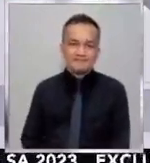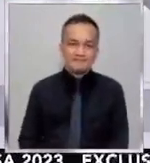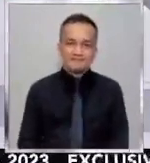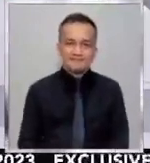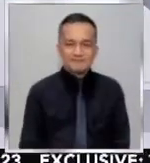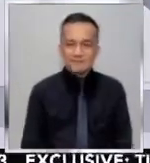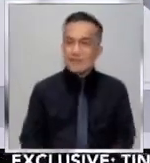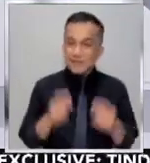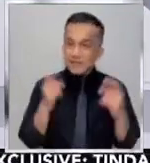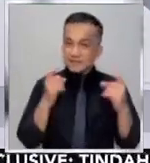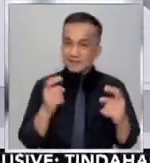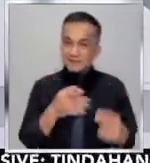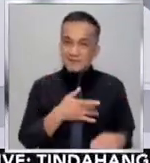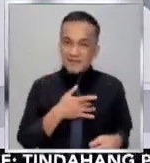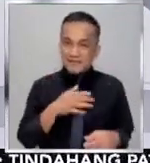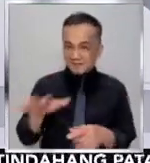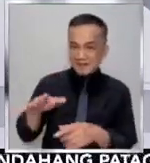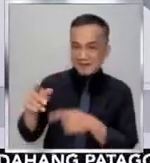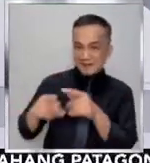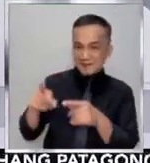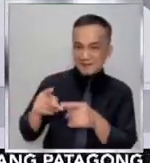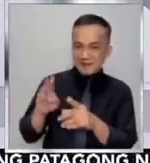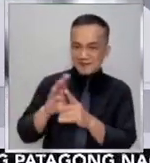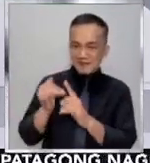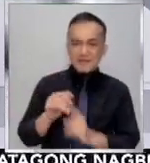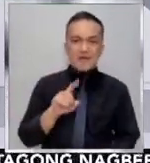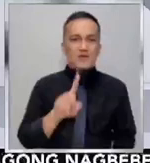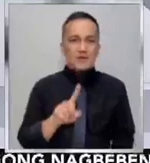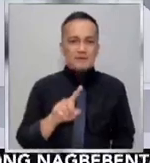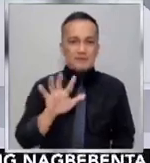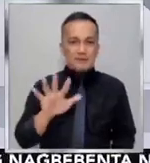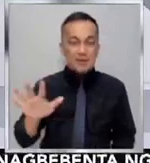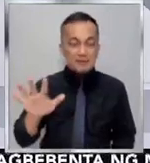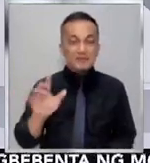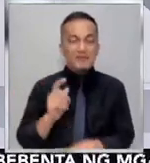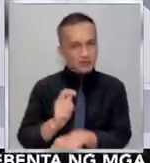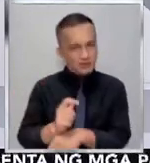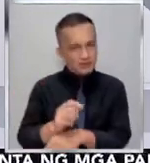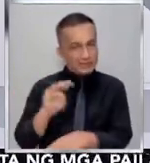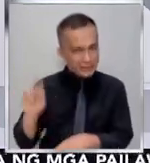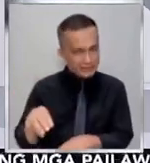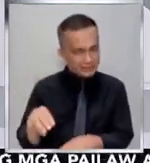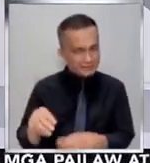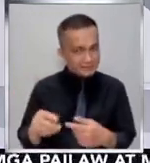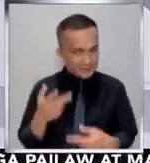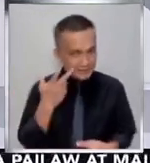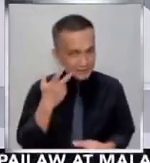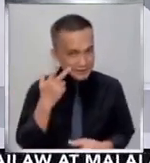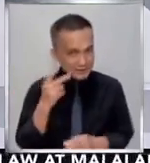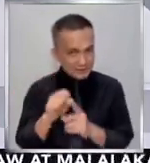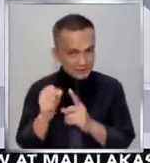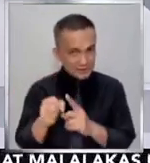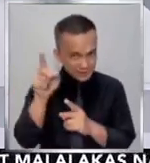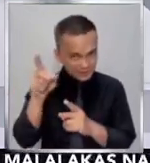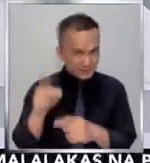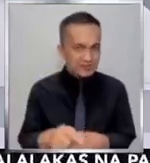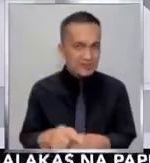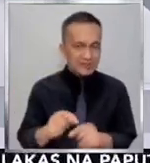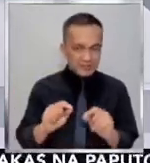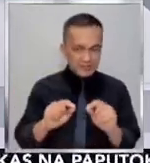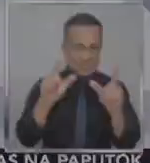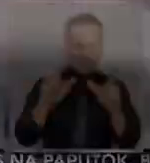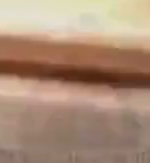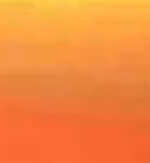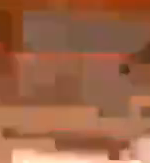Celebration mode na mga residente sa Barangay 155 sa Tondo, Maynila. Kumustahin natin ang sitwasyon doon sa live na pagtutok ni